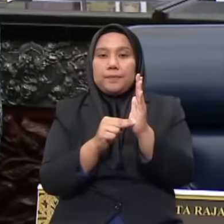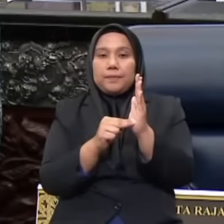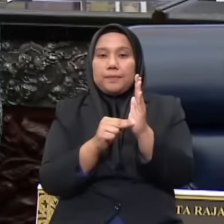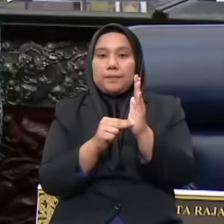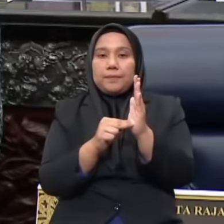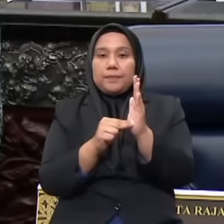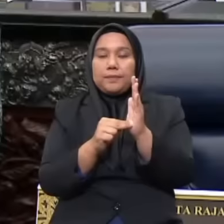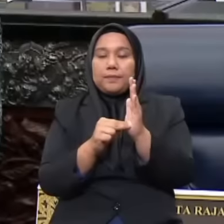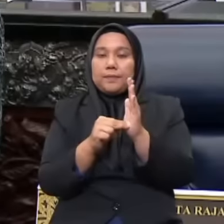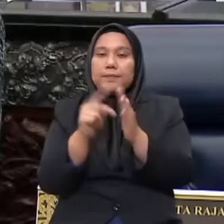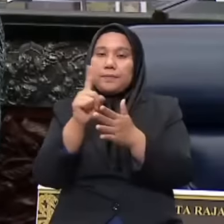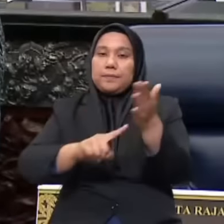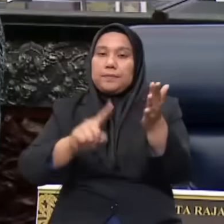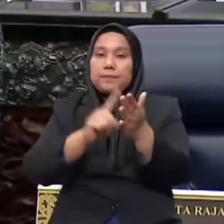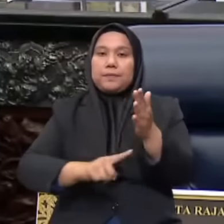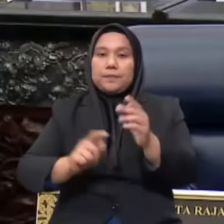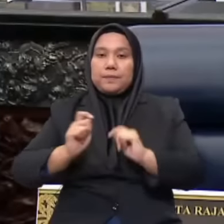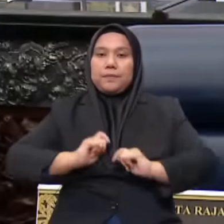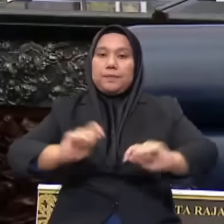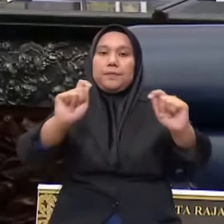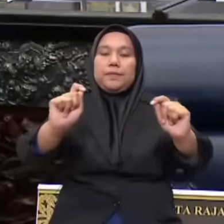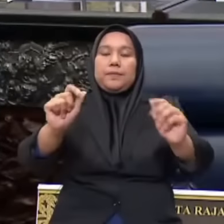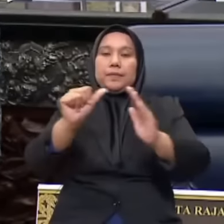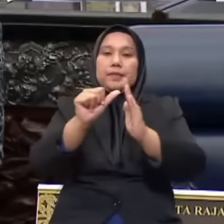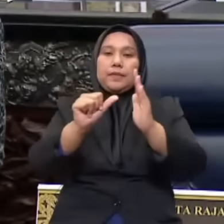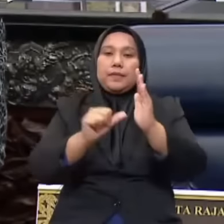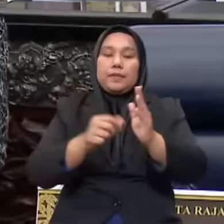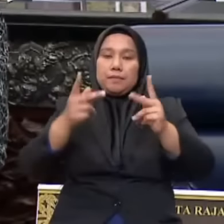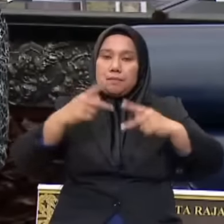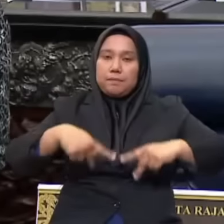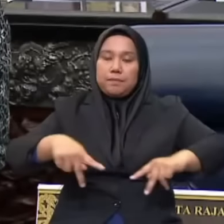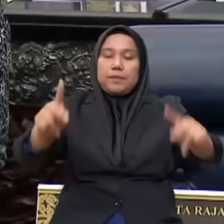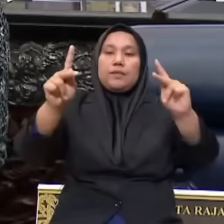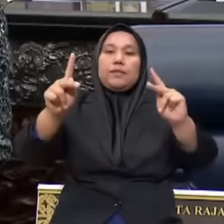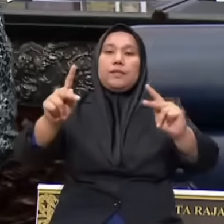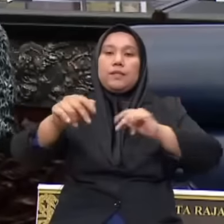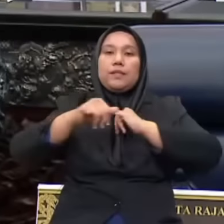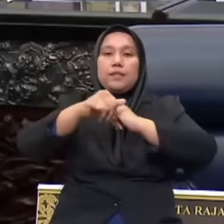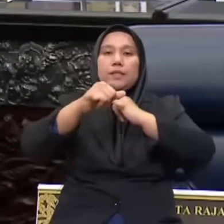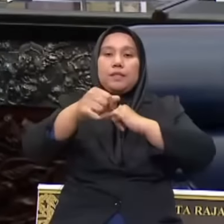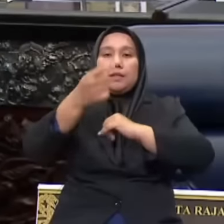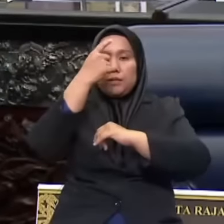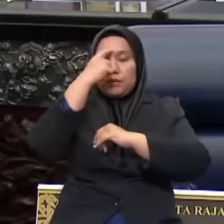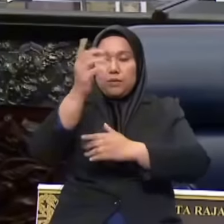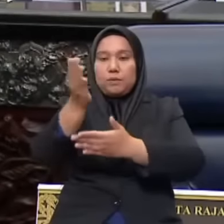sebarang tindakan seperti Akta Peluang Saksama kepada sektor swasta. Terima kasih.